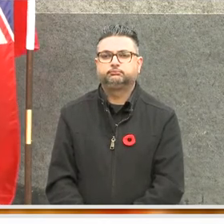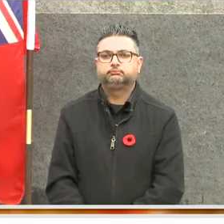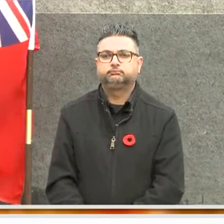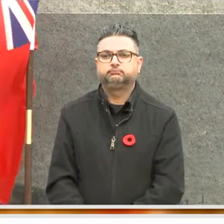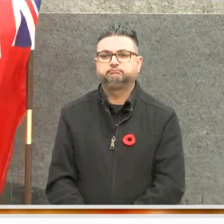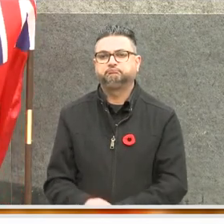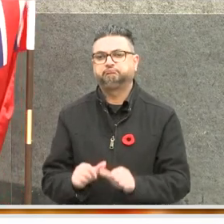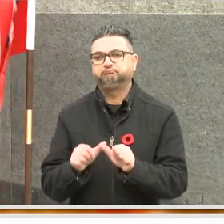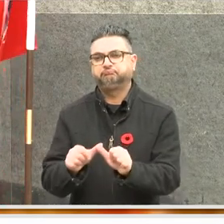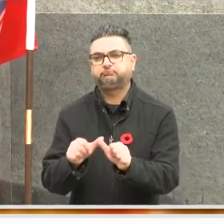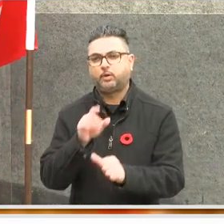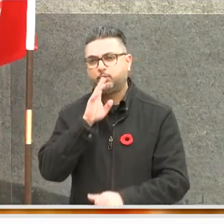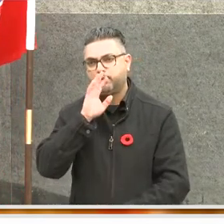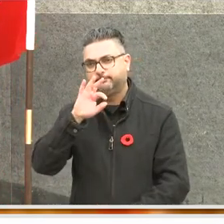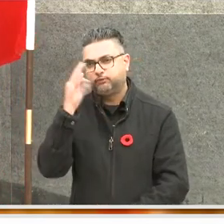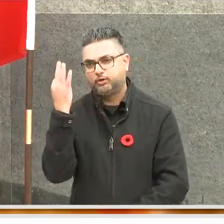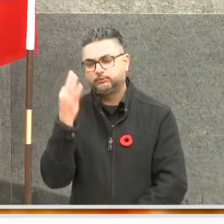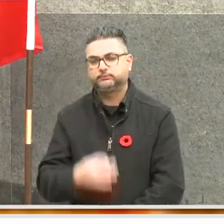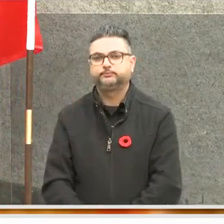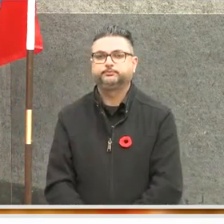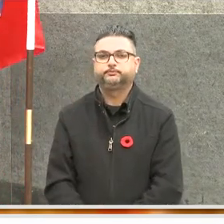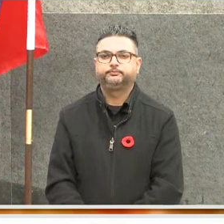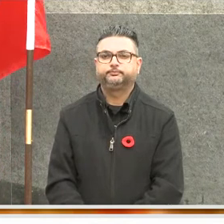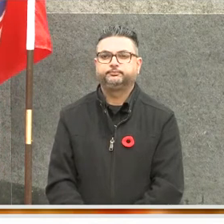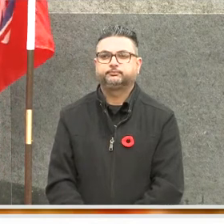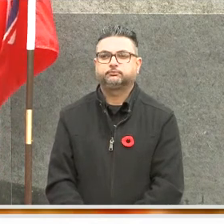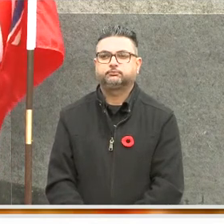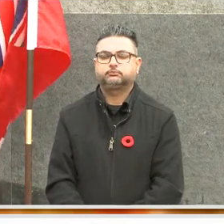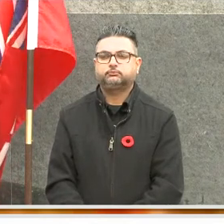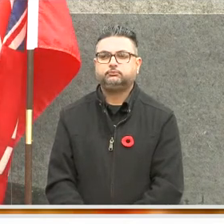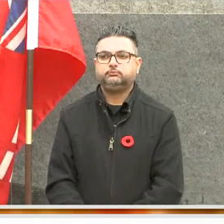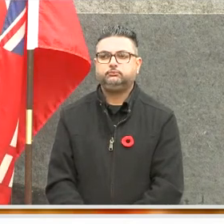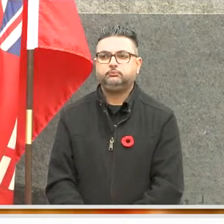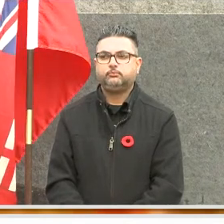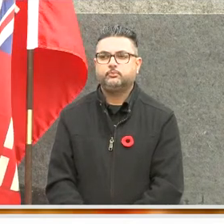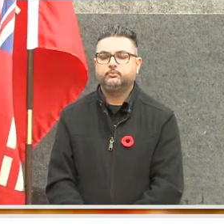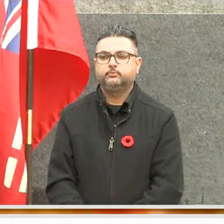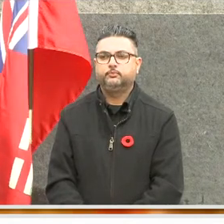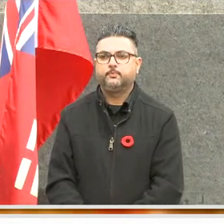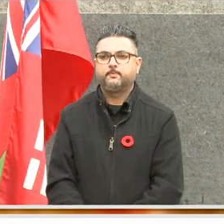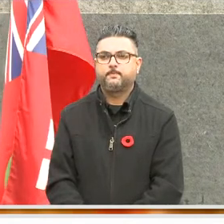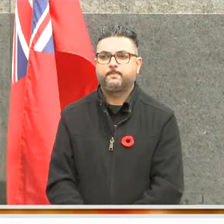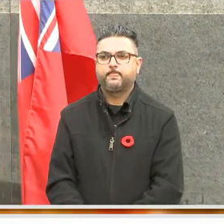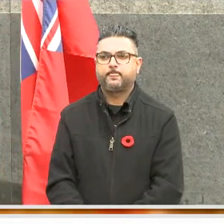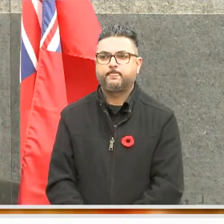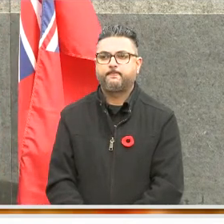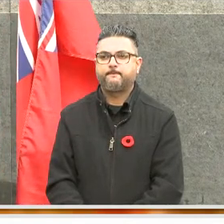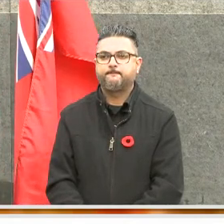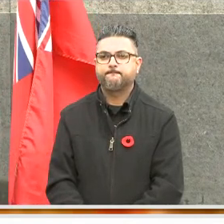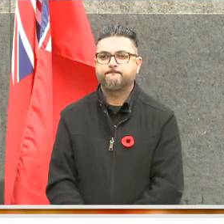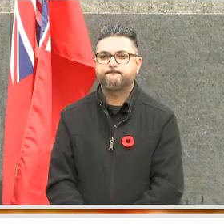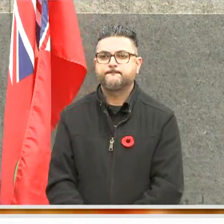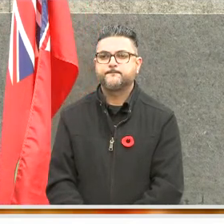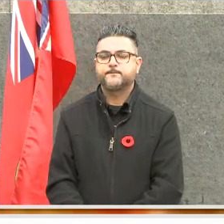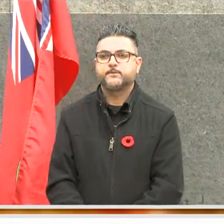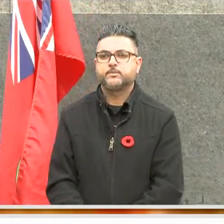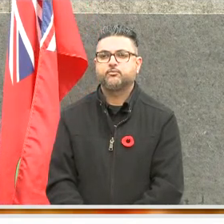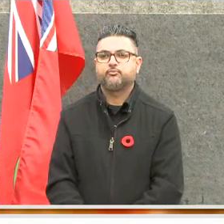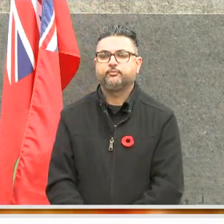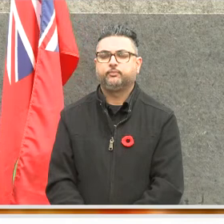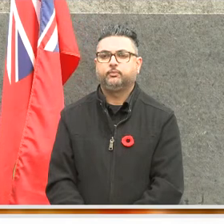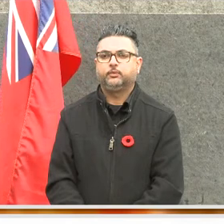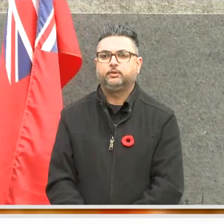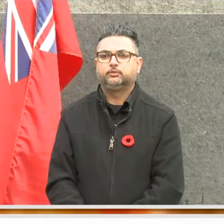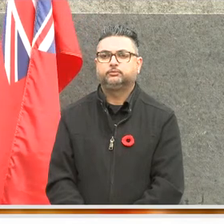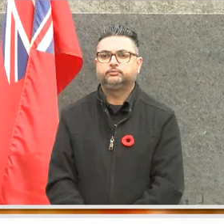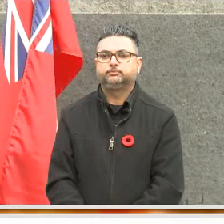haut, de prendre l'ennemi et reprendre la querelle. Si vous ne partagez la mort, la fera rebelle. nos corps ne pourront pas rester paisiblement sous les rouges